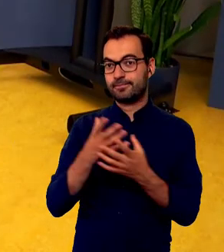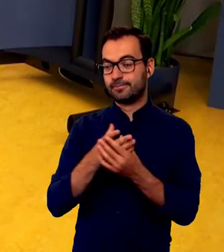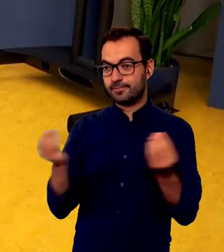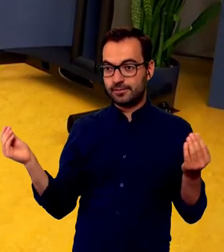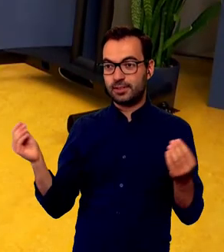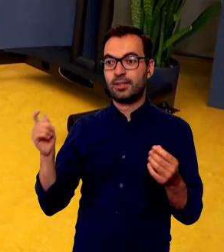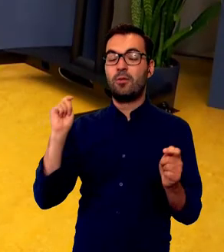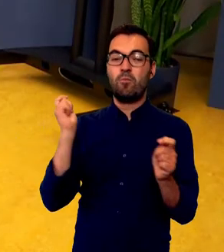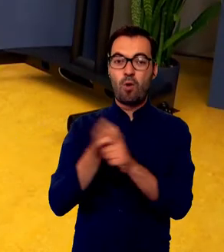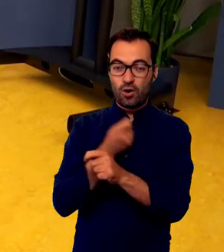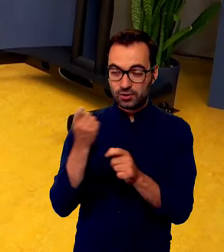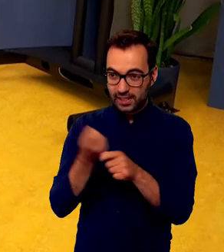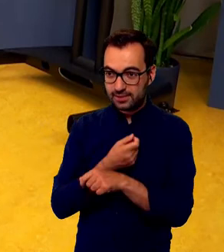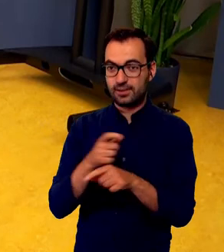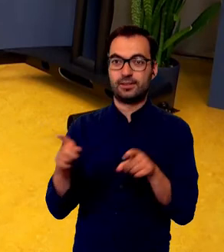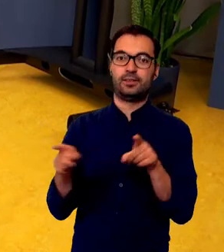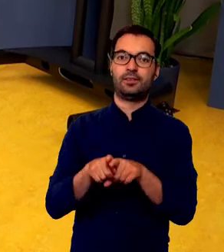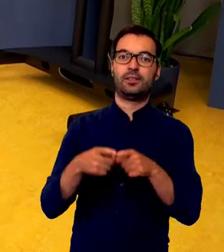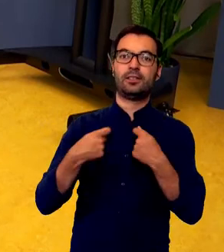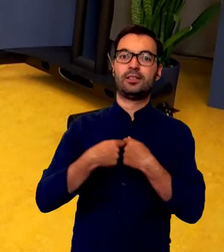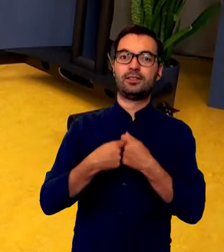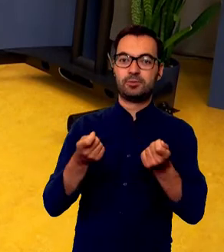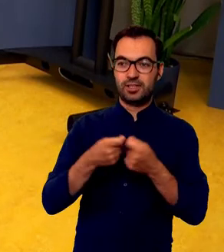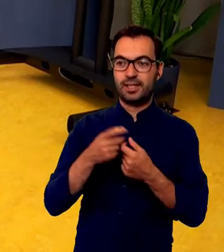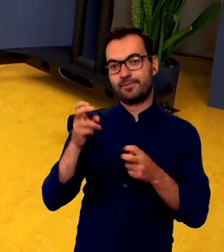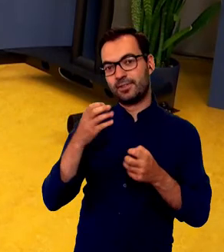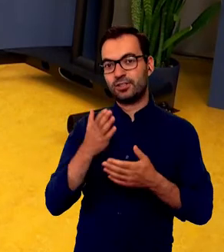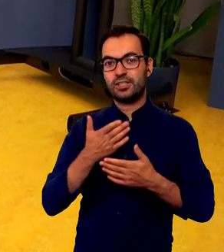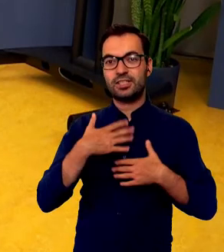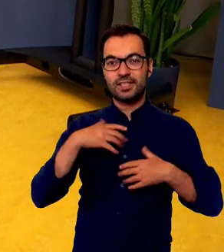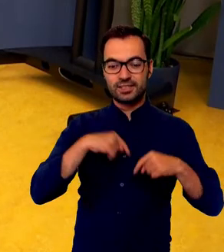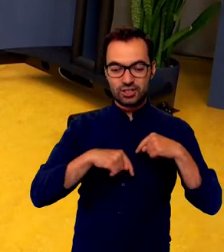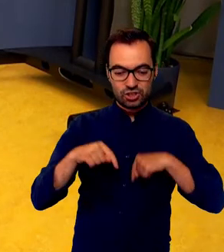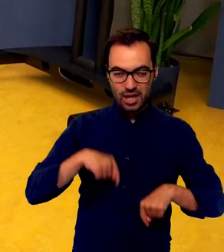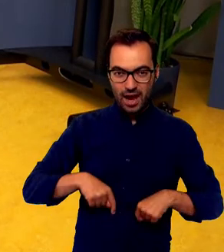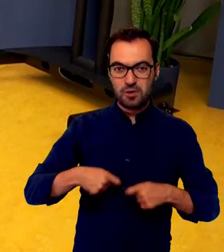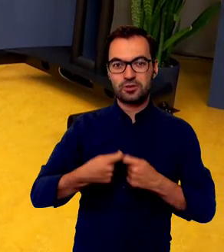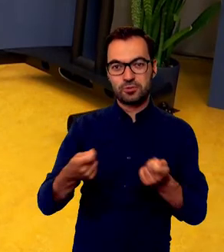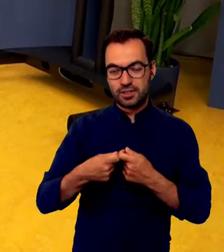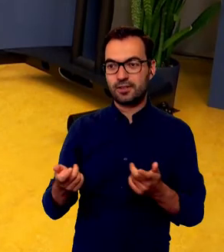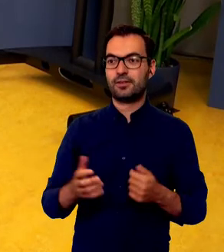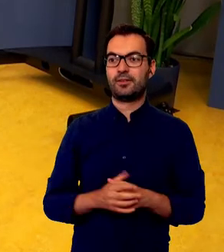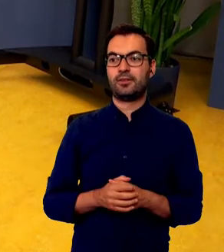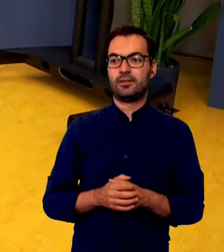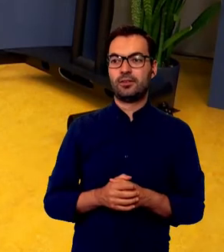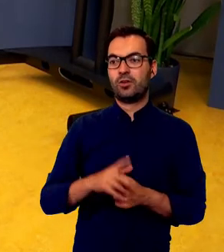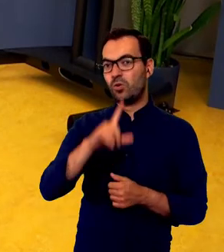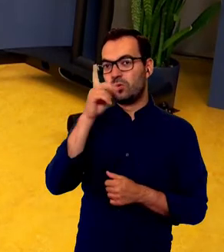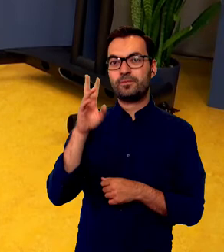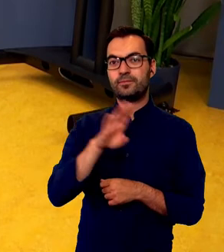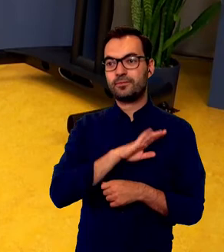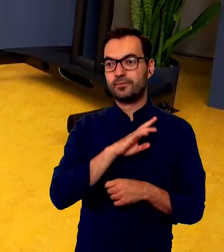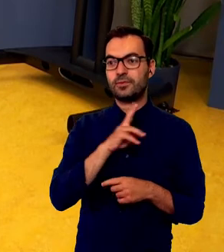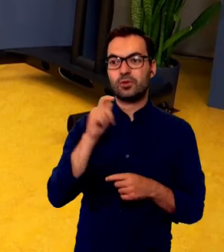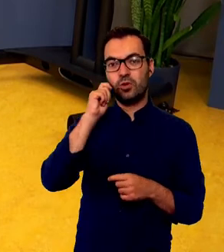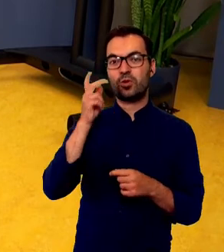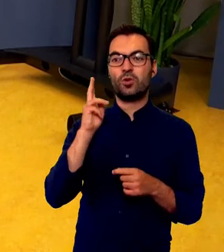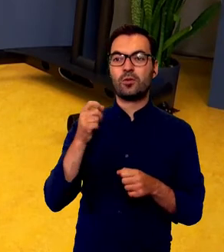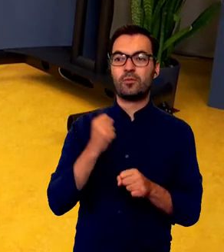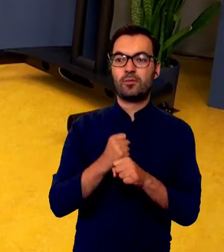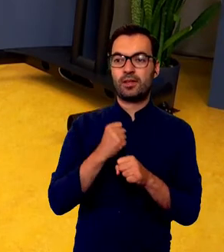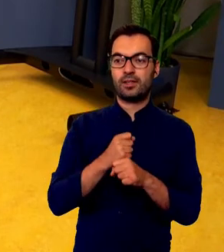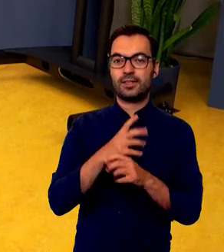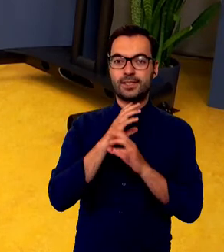Giną ludzie, są mordowani, sprzedaje się ich na części, na narządy. Giną ludzie, kobiety, które